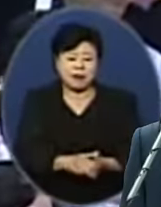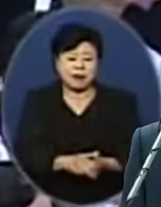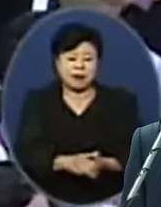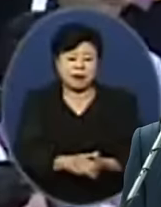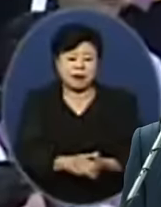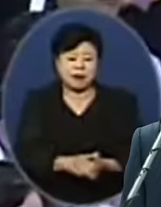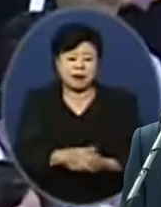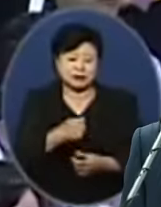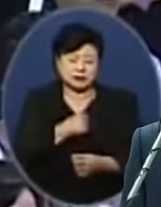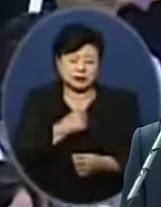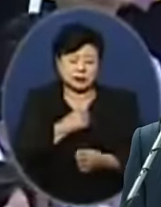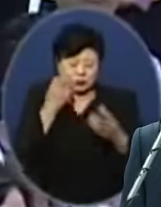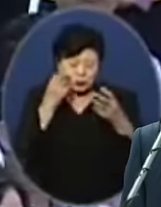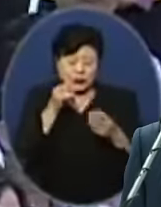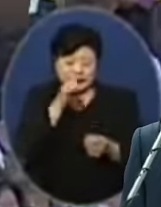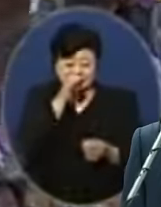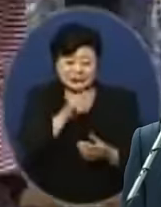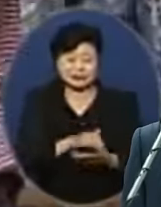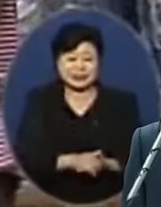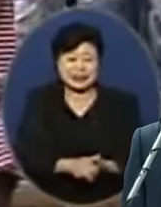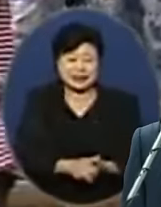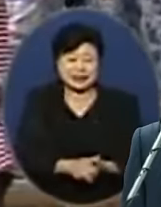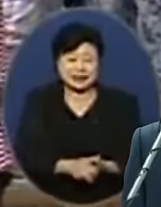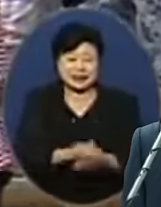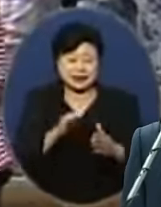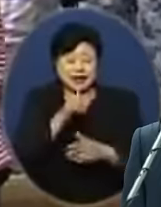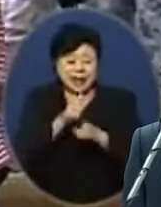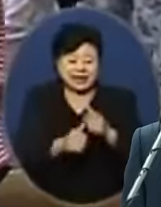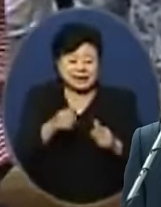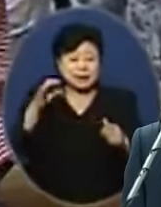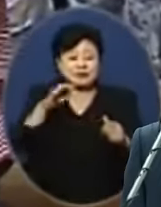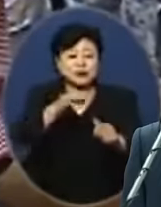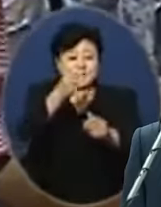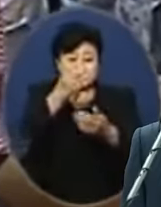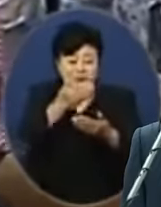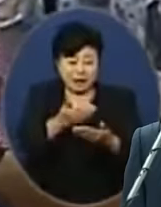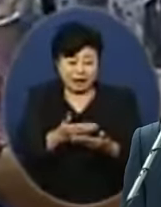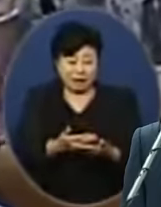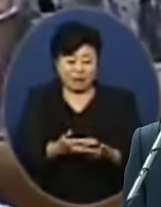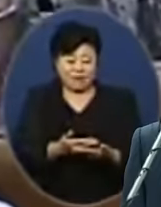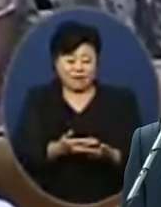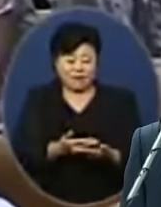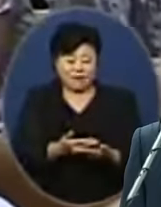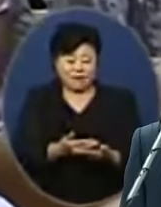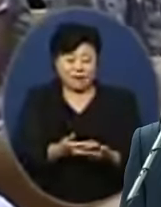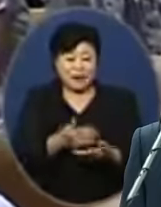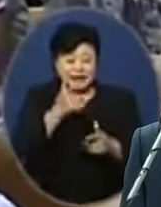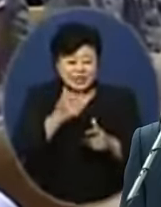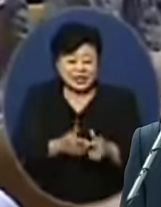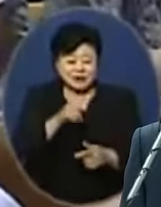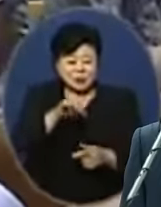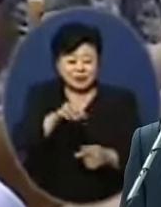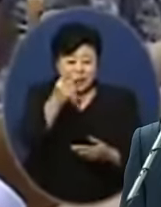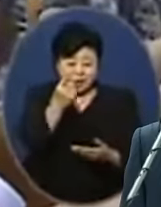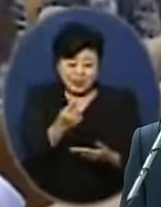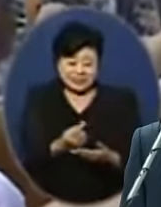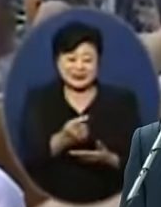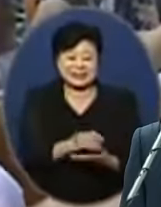속박과 고통 속에 살았습니다. 오늘 하나님의 부르심을 받고 예수님 앞에